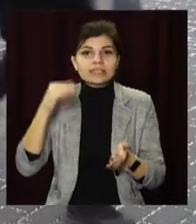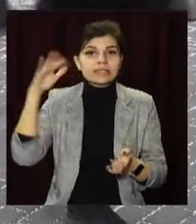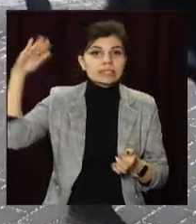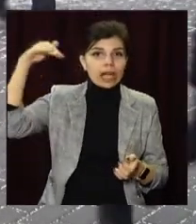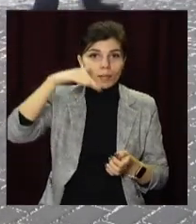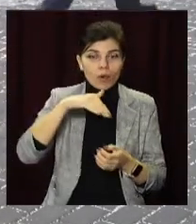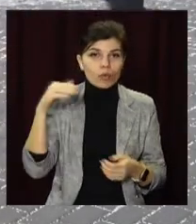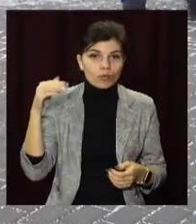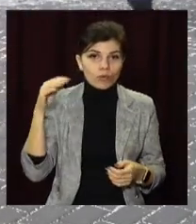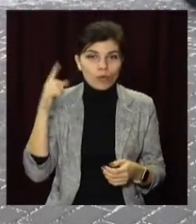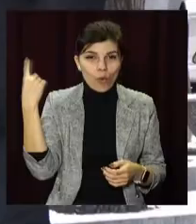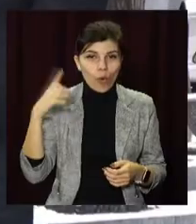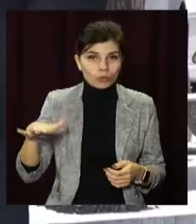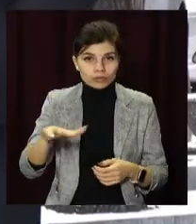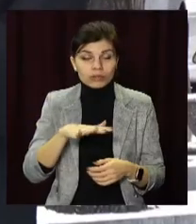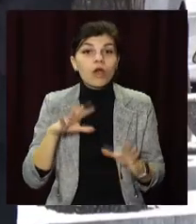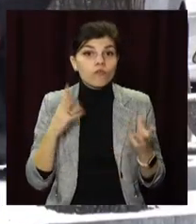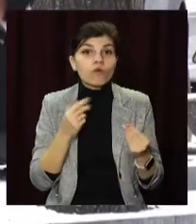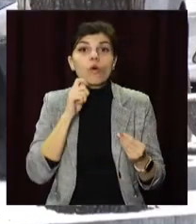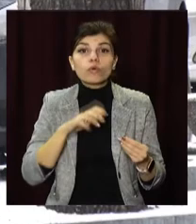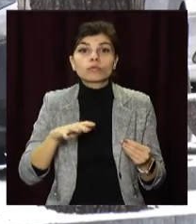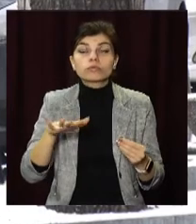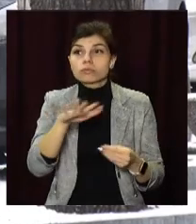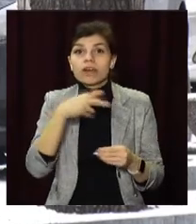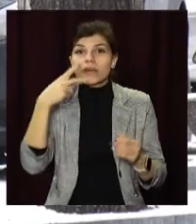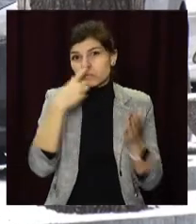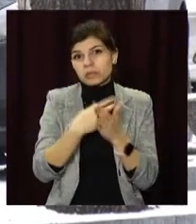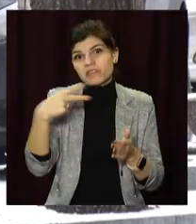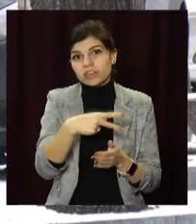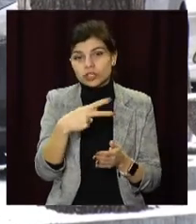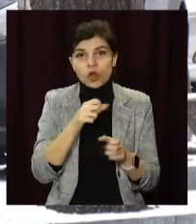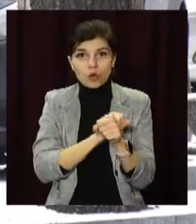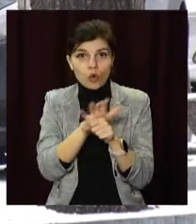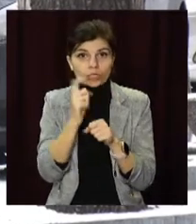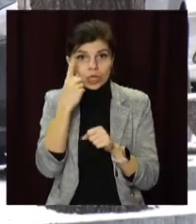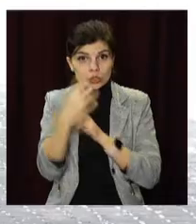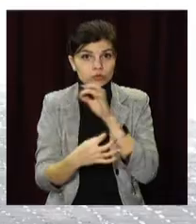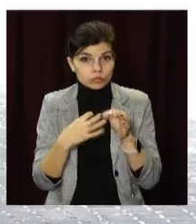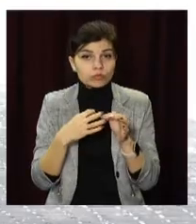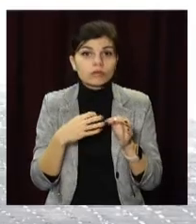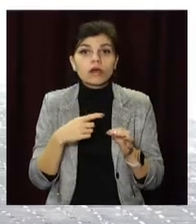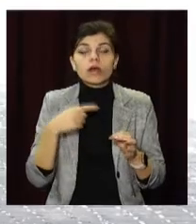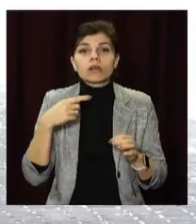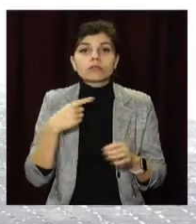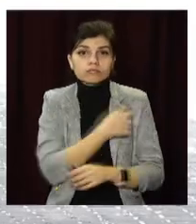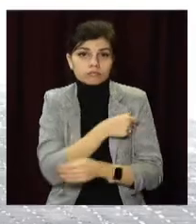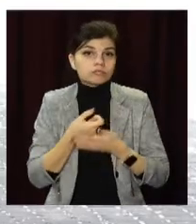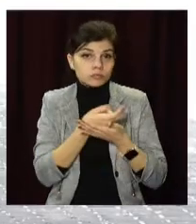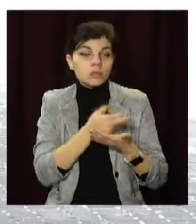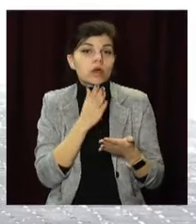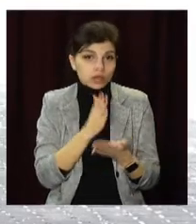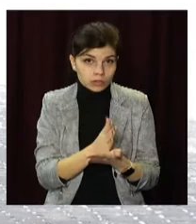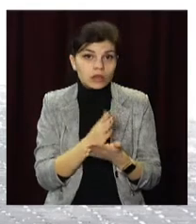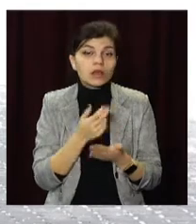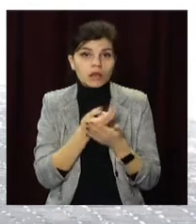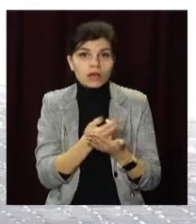підтвердили понад 2000 нових випадків ковід. Ушпиталили 1020 осіб. Повідомляють у Міністерстві охорони здоров'я. Загалом з